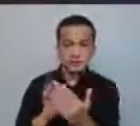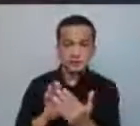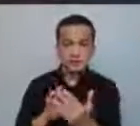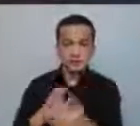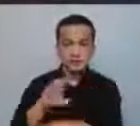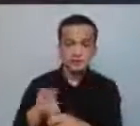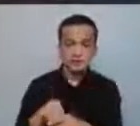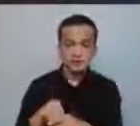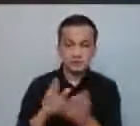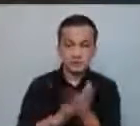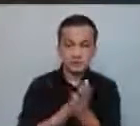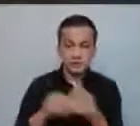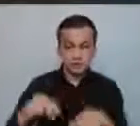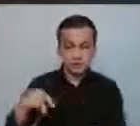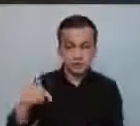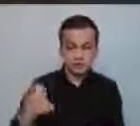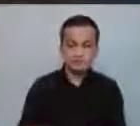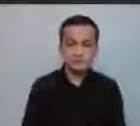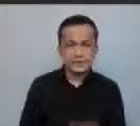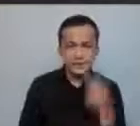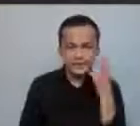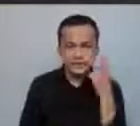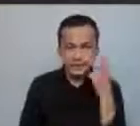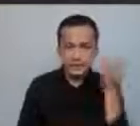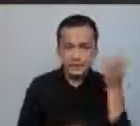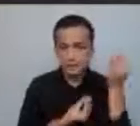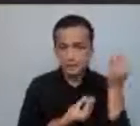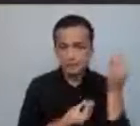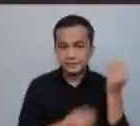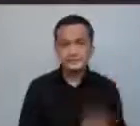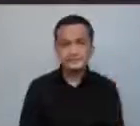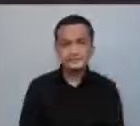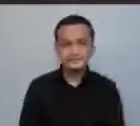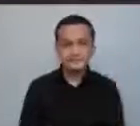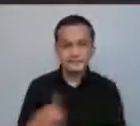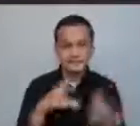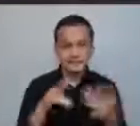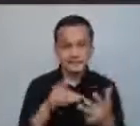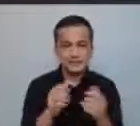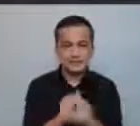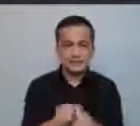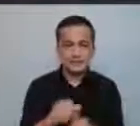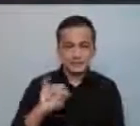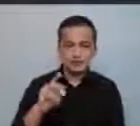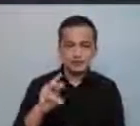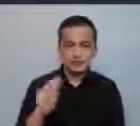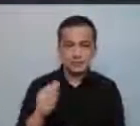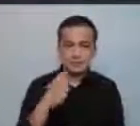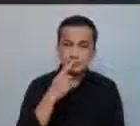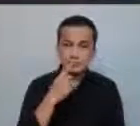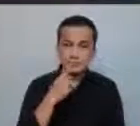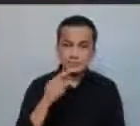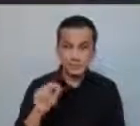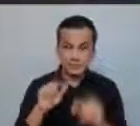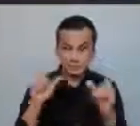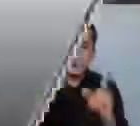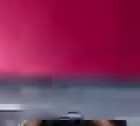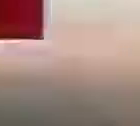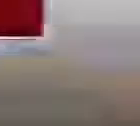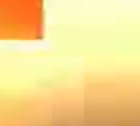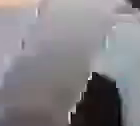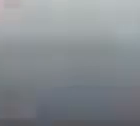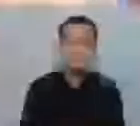City. Alamin naman natin ang update niyan sa paglilipot ng ating kasamang si Joshua Garcia live. Rise and shine, Joshua.